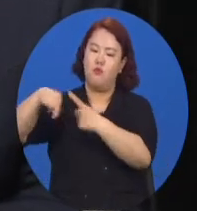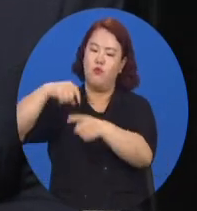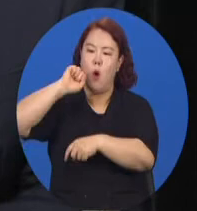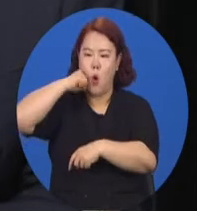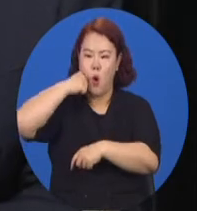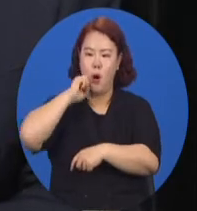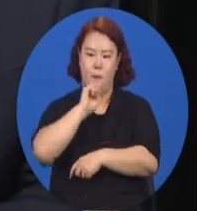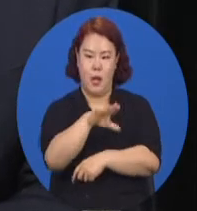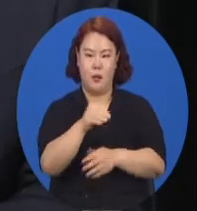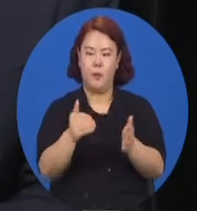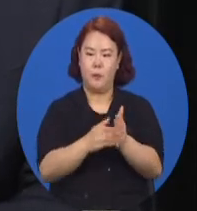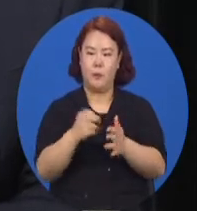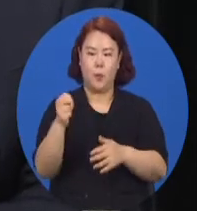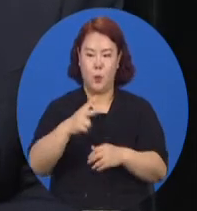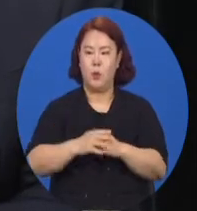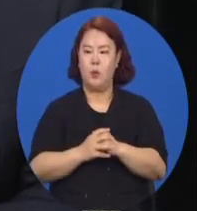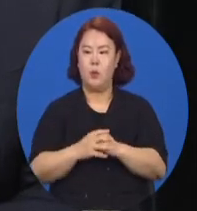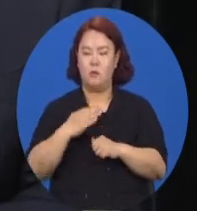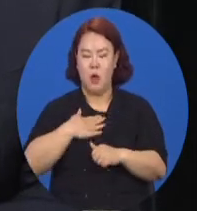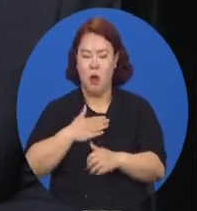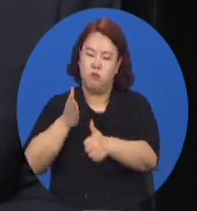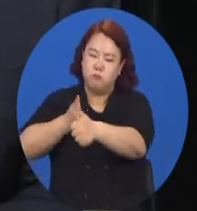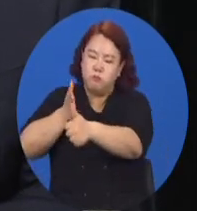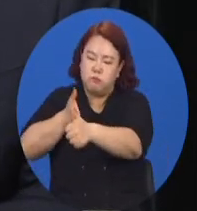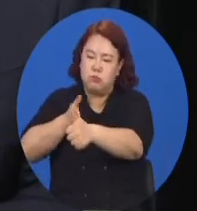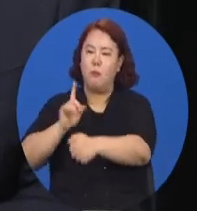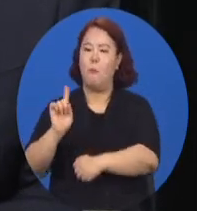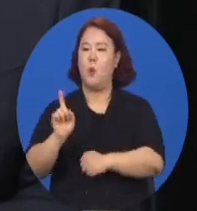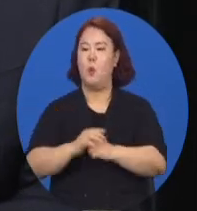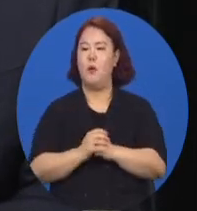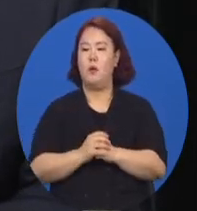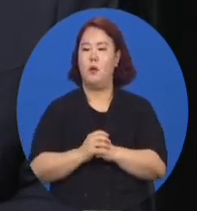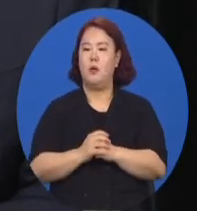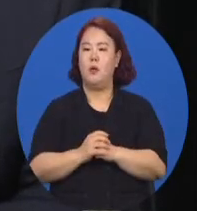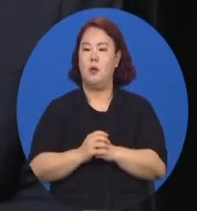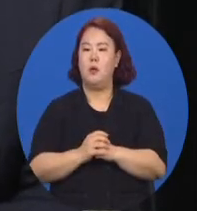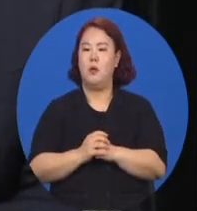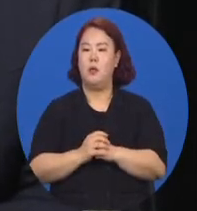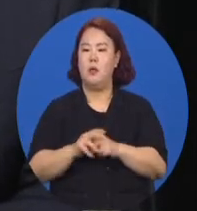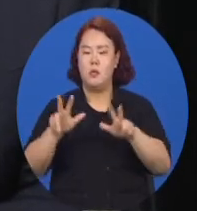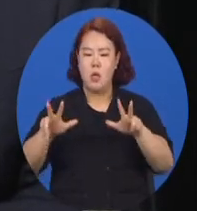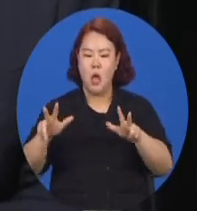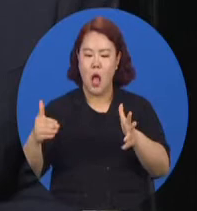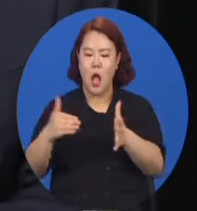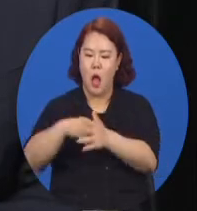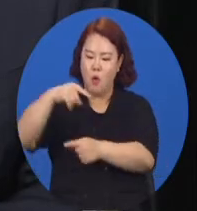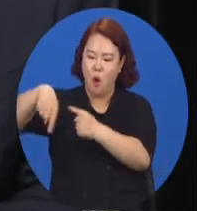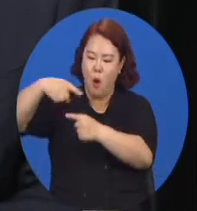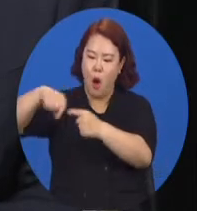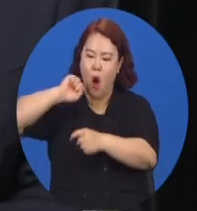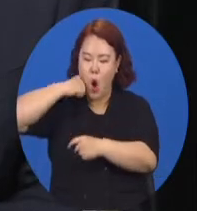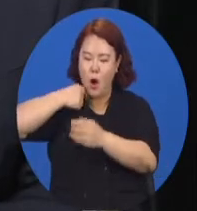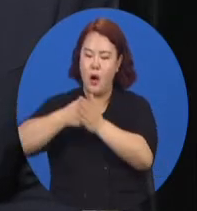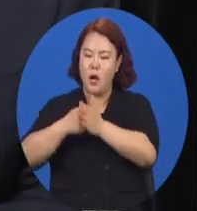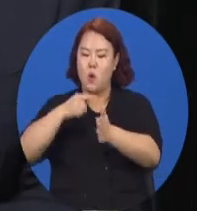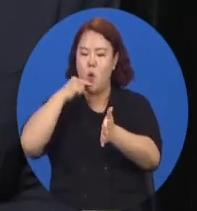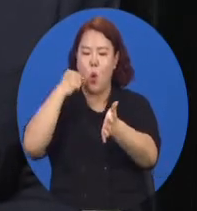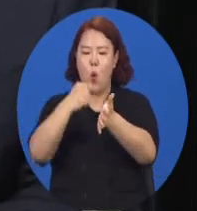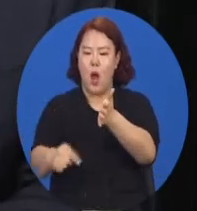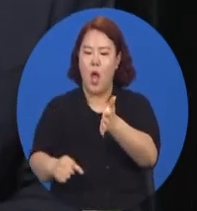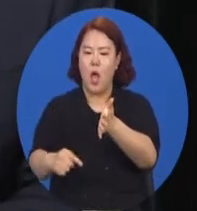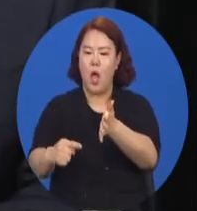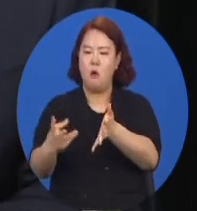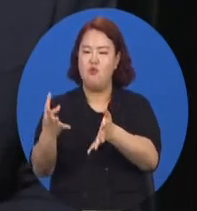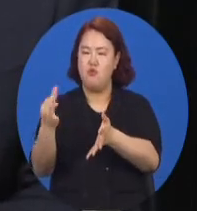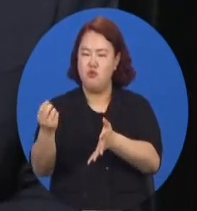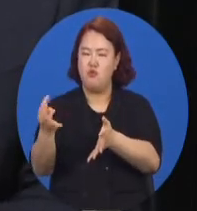그리고 그래도 제가 저 사정을 했습니다. 그랬더니 지금까지의 경영난으로 인해서 적잡은 몇백억에